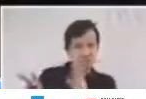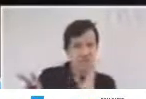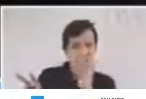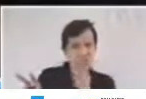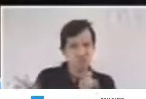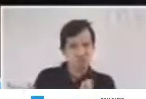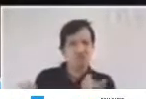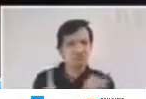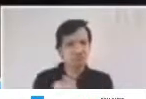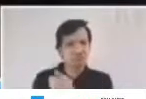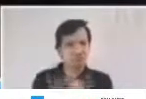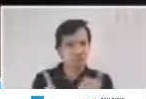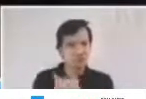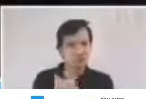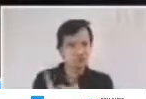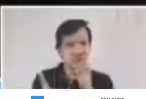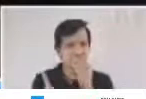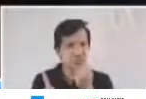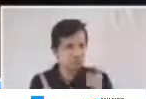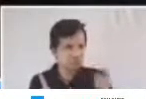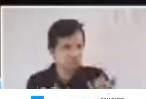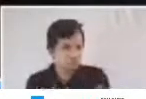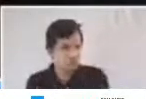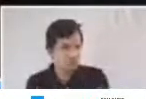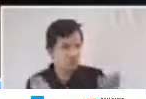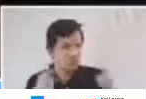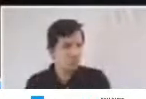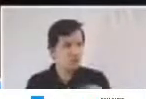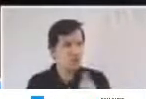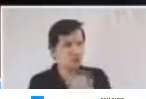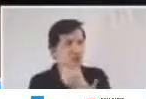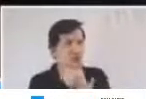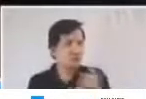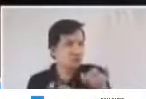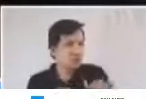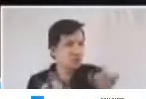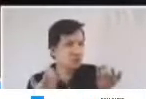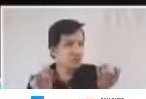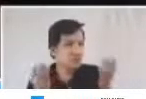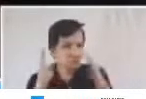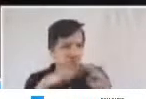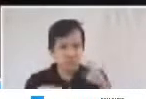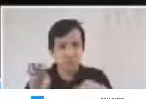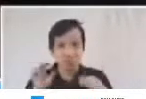Undersecretary Maria Rosario Vergere ng Department of Health. Ma'am, magandang umaga po.